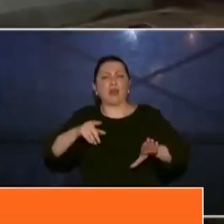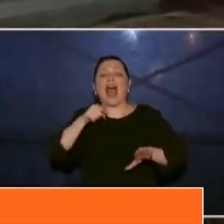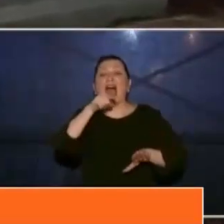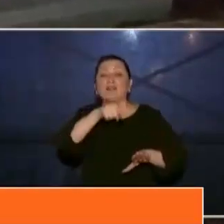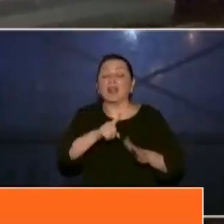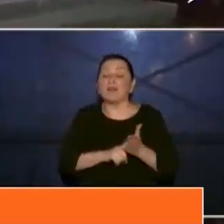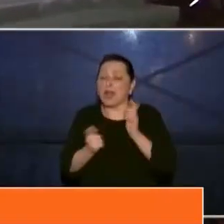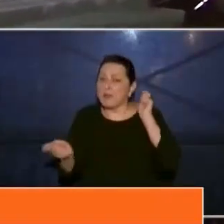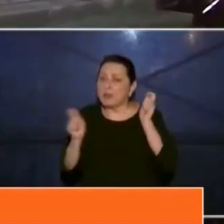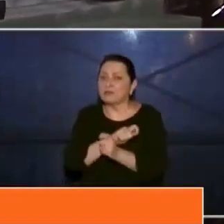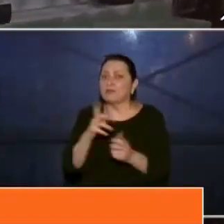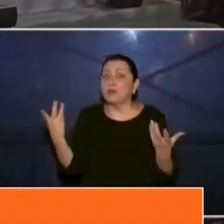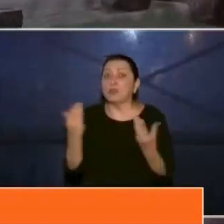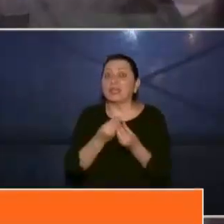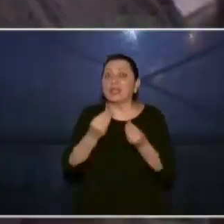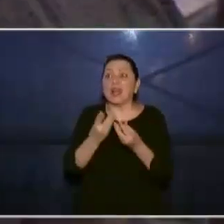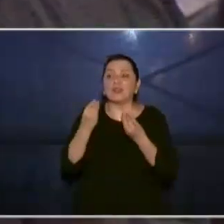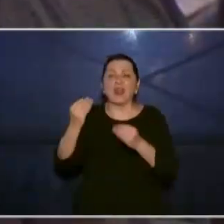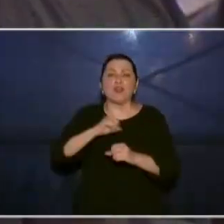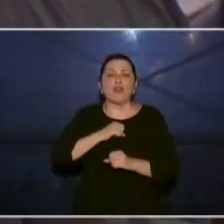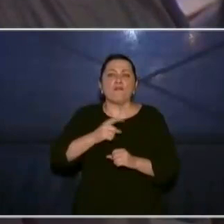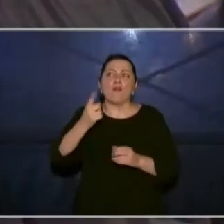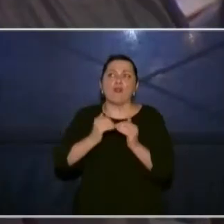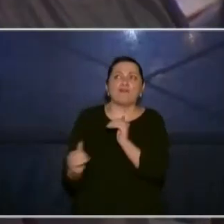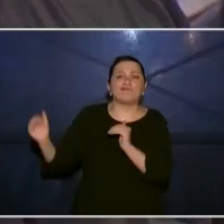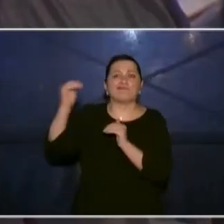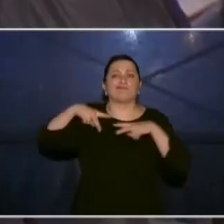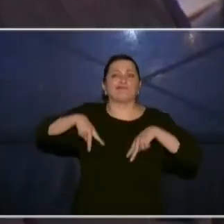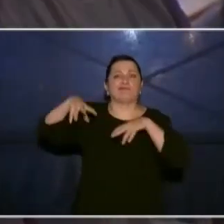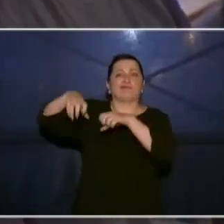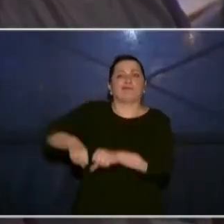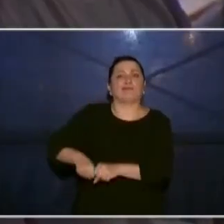καθεστώς. Και κυρίως να μετατρέψουμε την οργή σε ελπίδα.